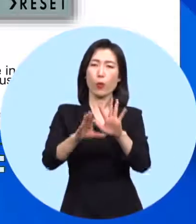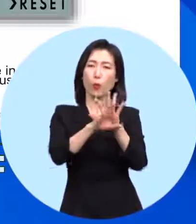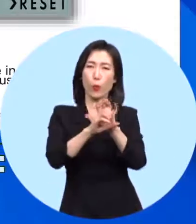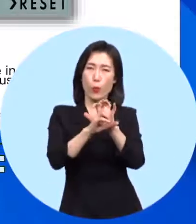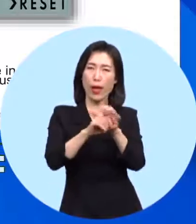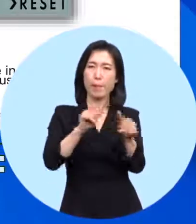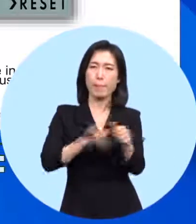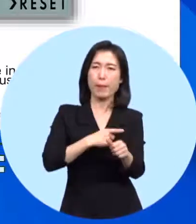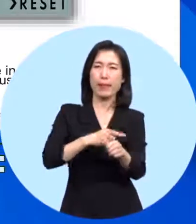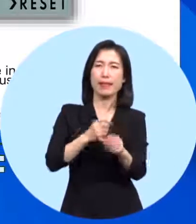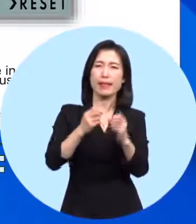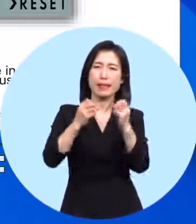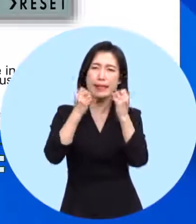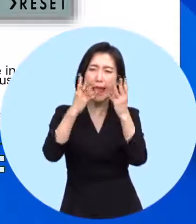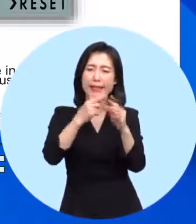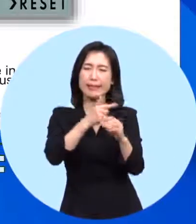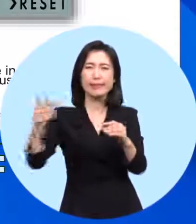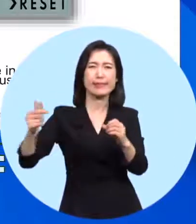리셋 하면서